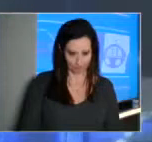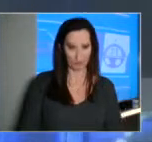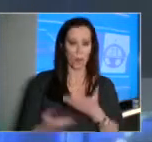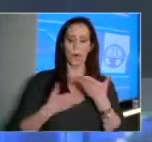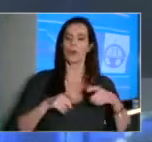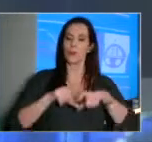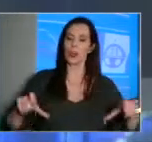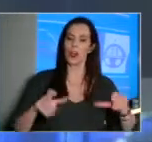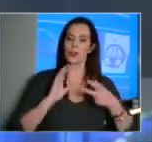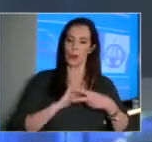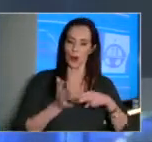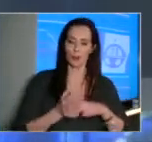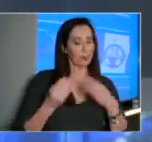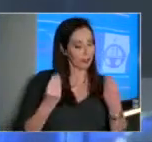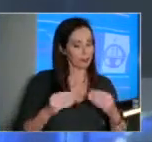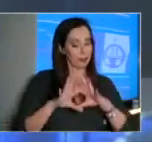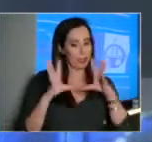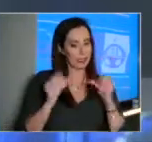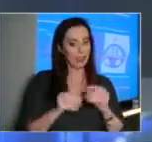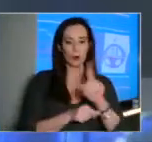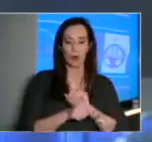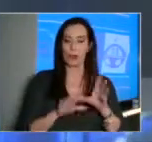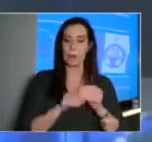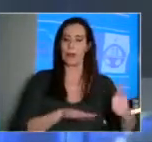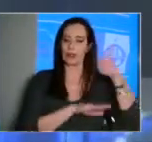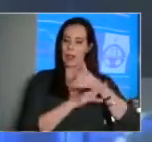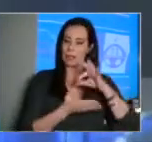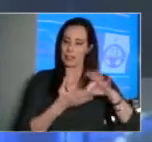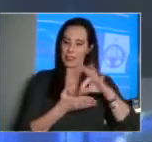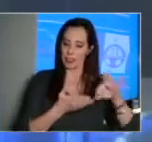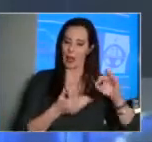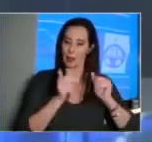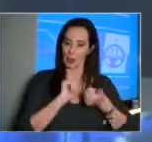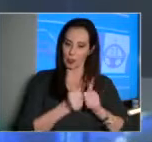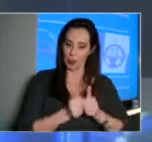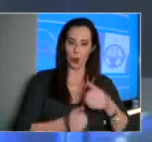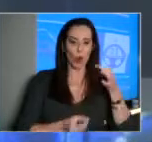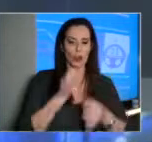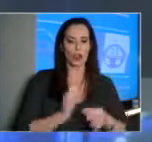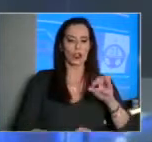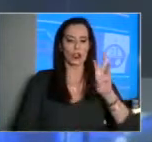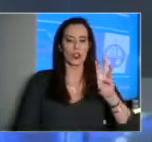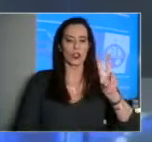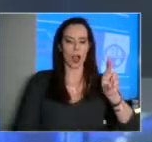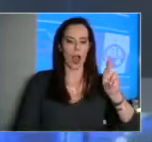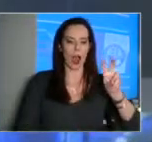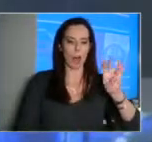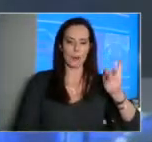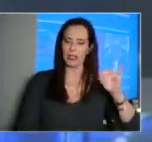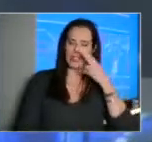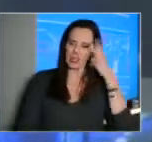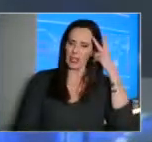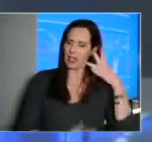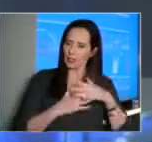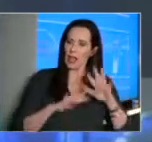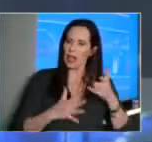ברוכים הבאים למגרש פוליטי. מיד נסכם קדנציה עם מנכ״ל משרד התרבות והספורט, עורך דין יוסי שרבי. ננסה לבדוק